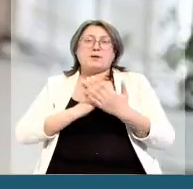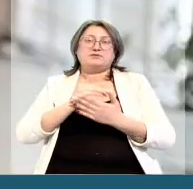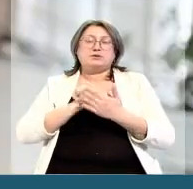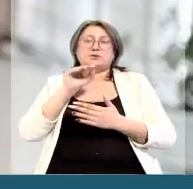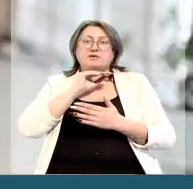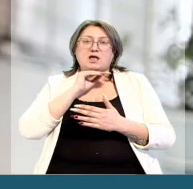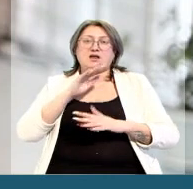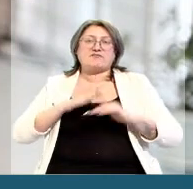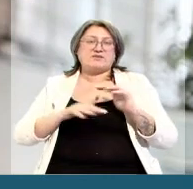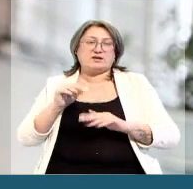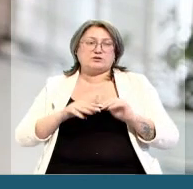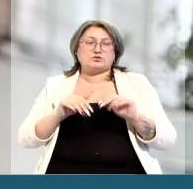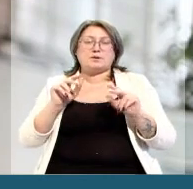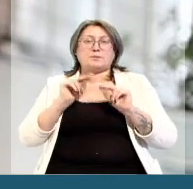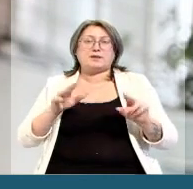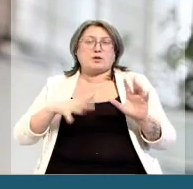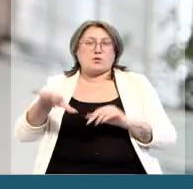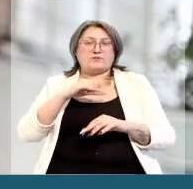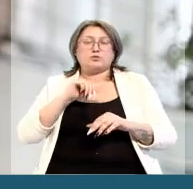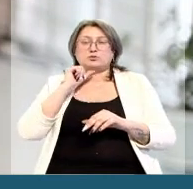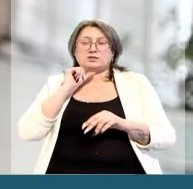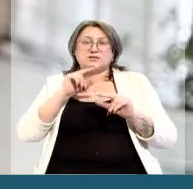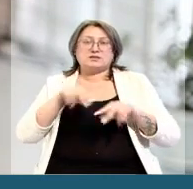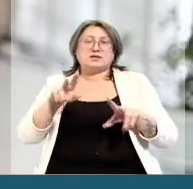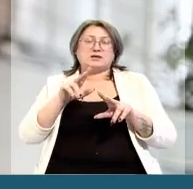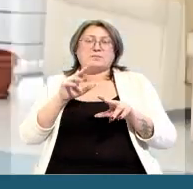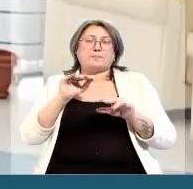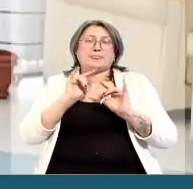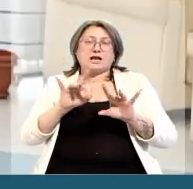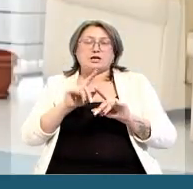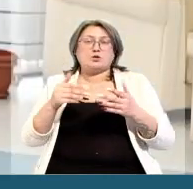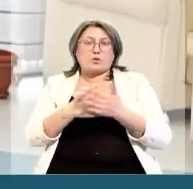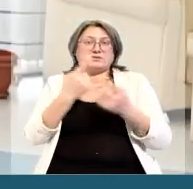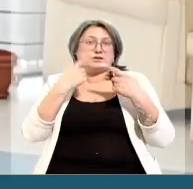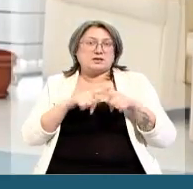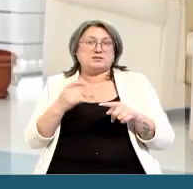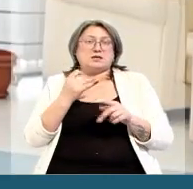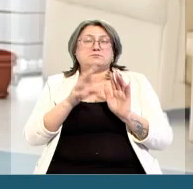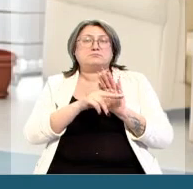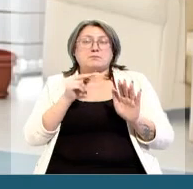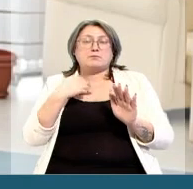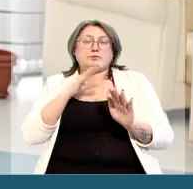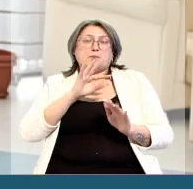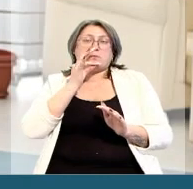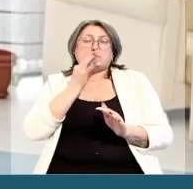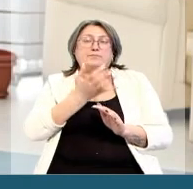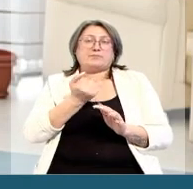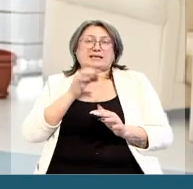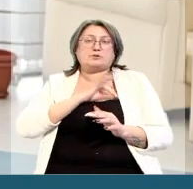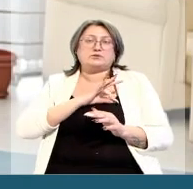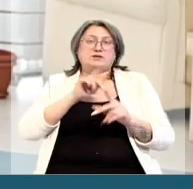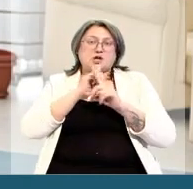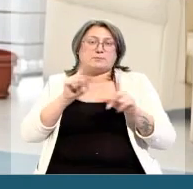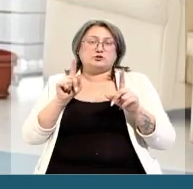ұстаздардың кәсіби біліктіліктерін шыңдайды. Қостанайлық педагогтер бізді озық үлгідегі әдістерімен таң қалдырды. Ерекше сабақ